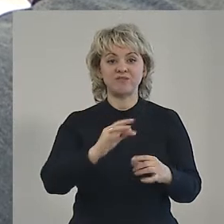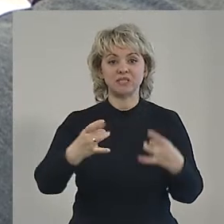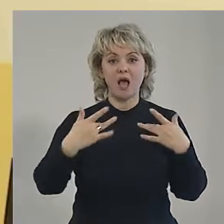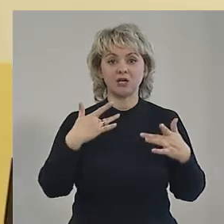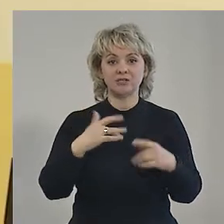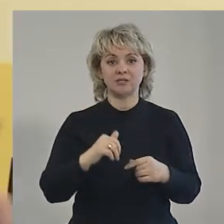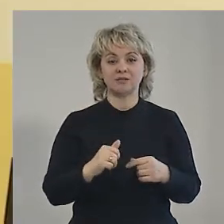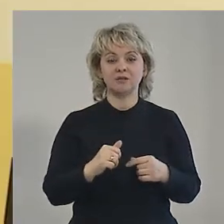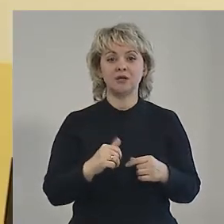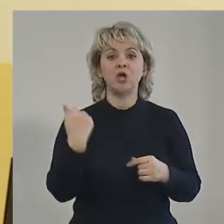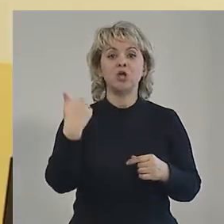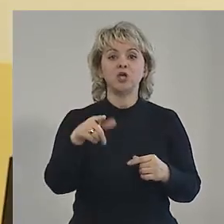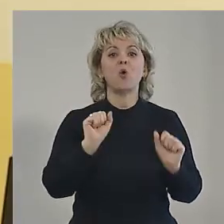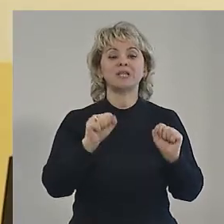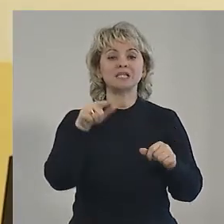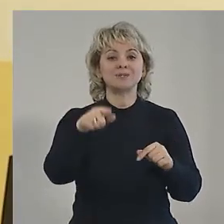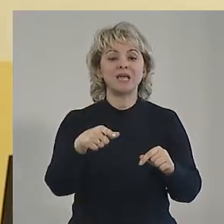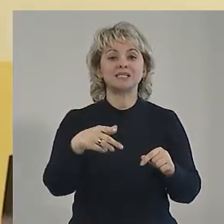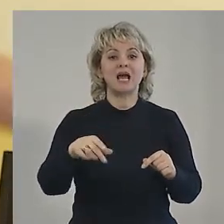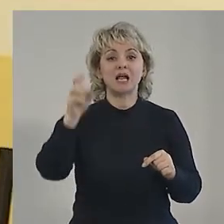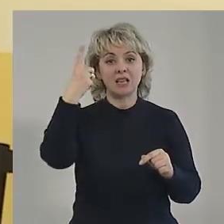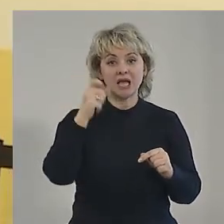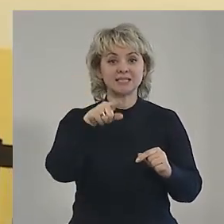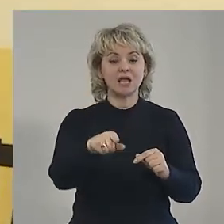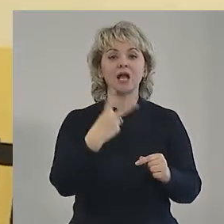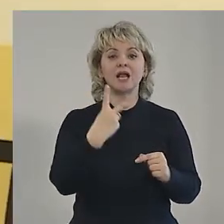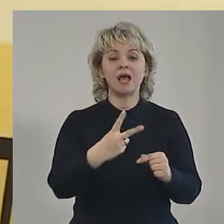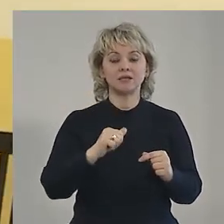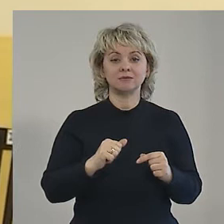профессиональный артист. И он осмелится их гласно объявлять.